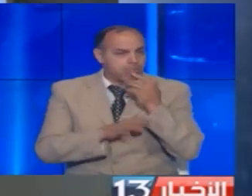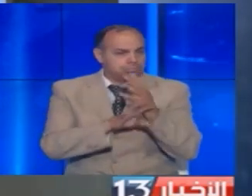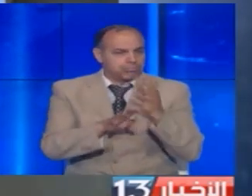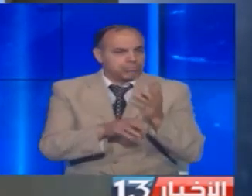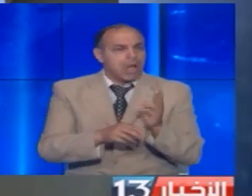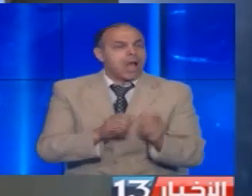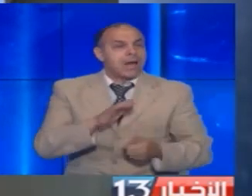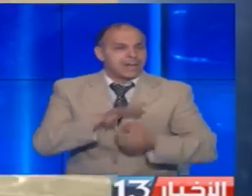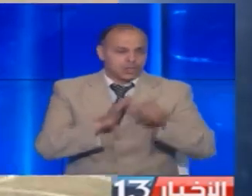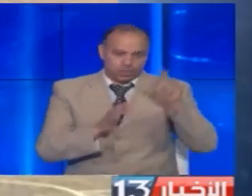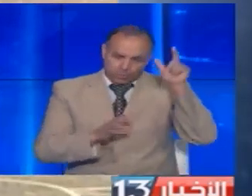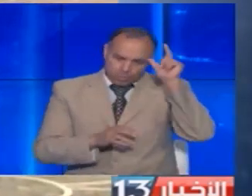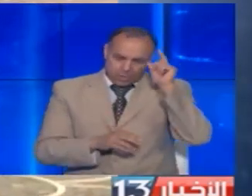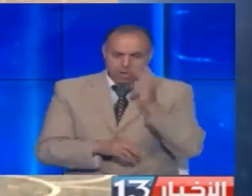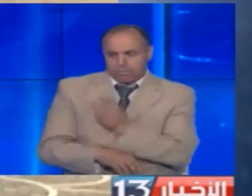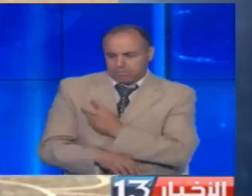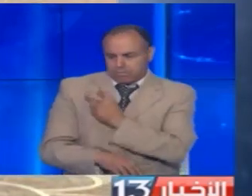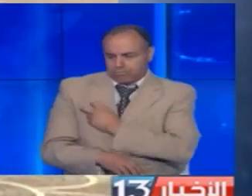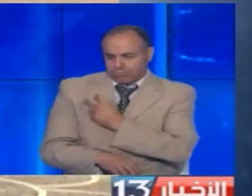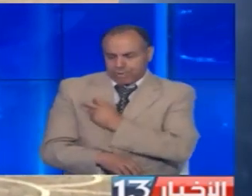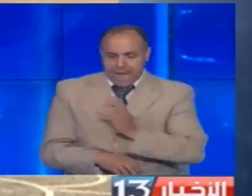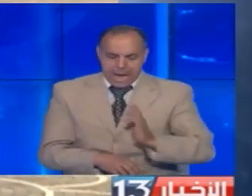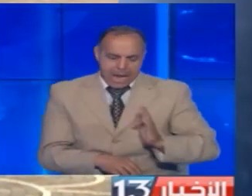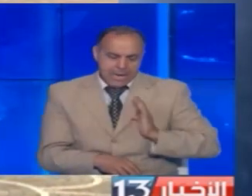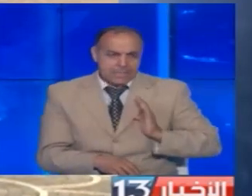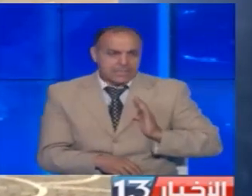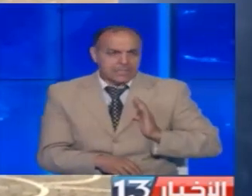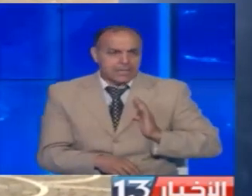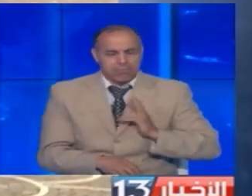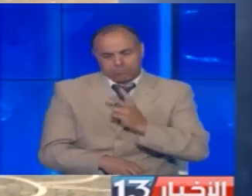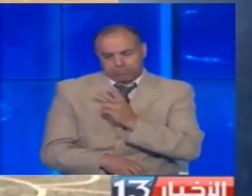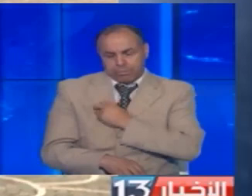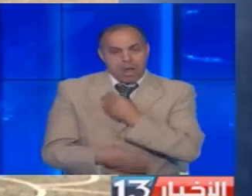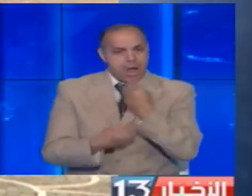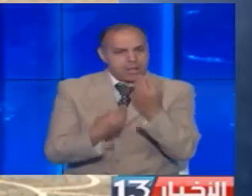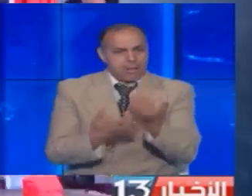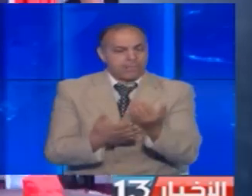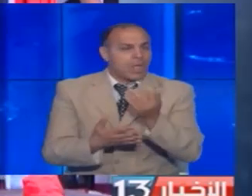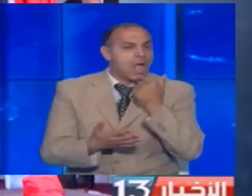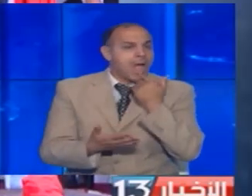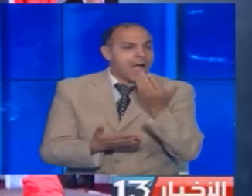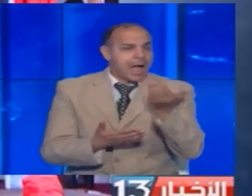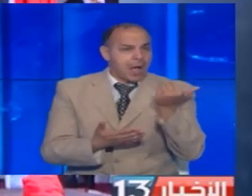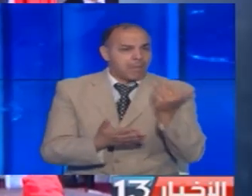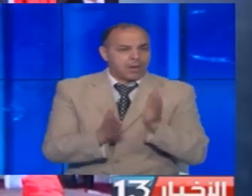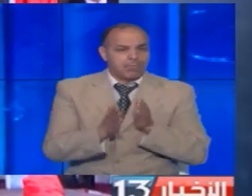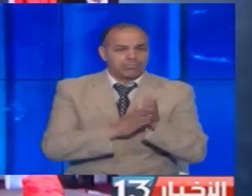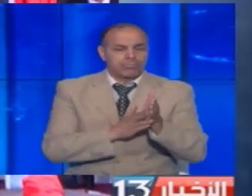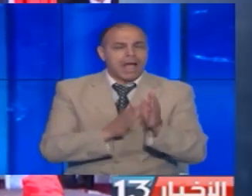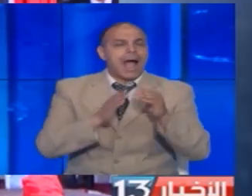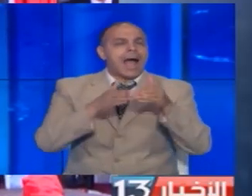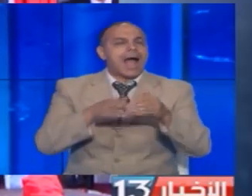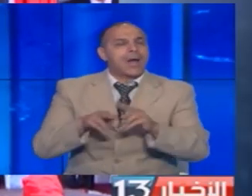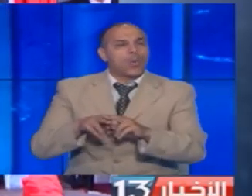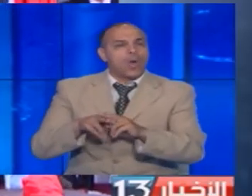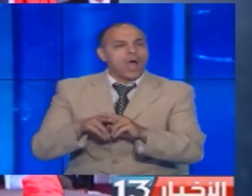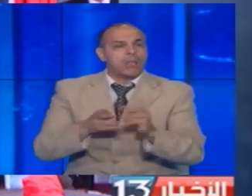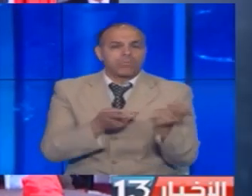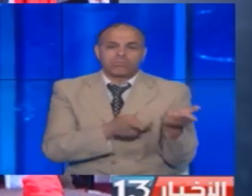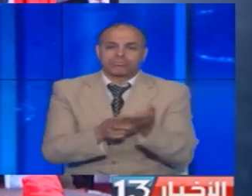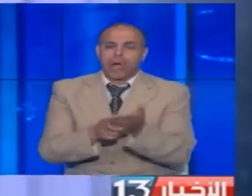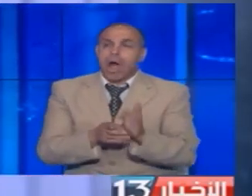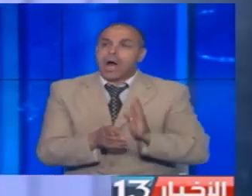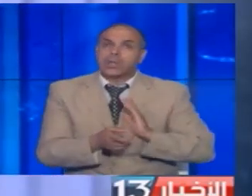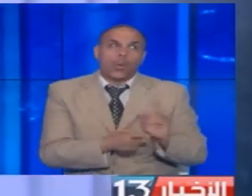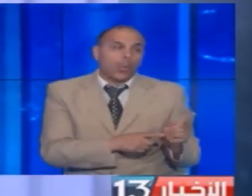رئيس الجمهورية ثلة من العسكريين شارات الرتب والتوسيمة قبل أن يتحول إلى ميناء حلق الواد، حيث حضر استعراضا